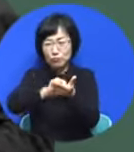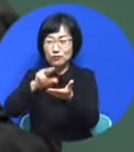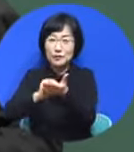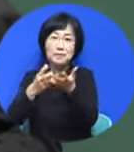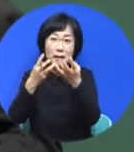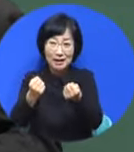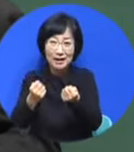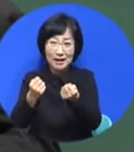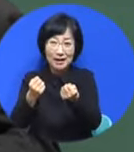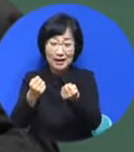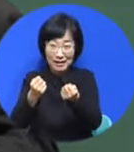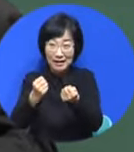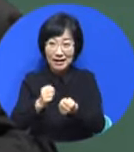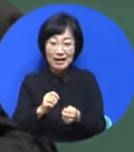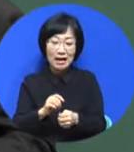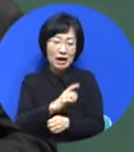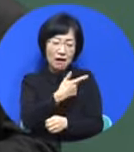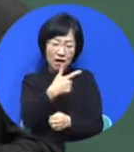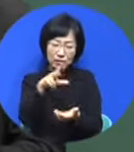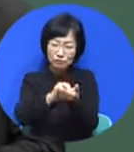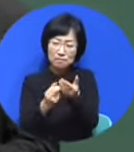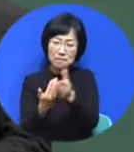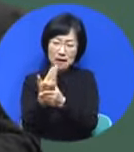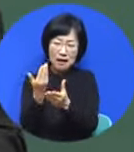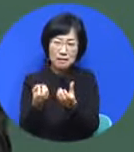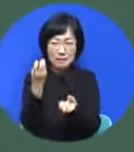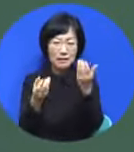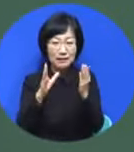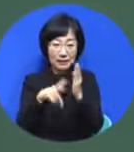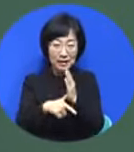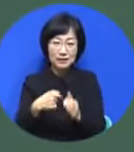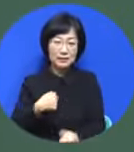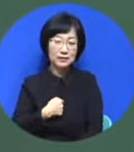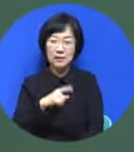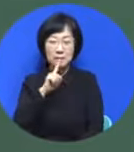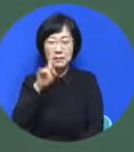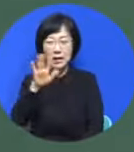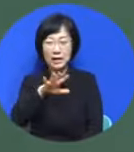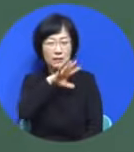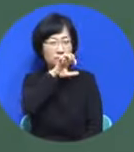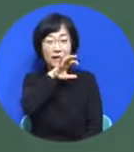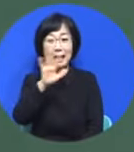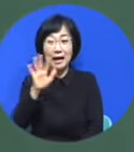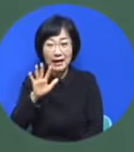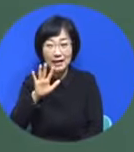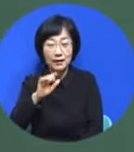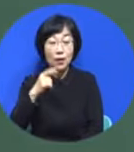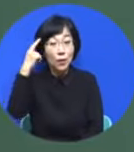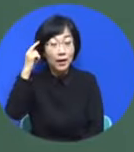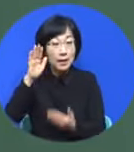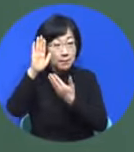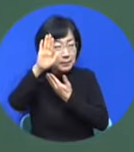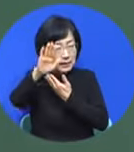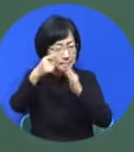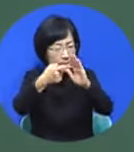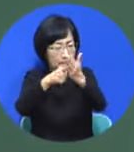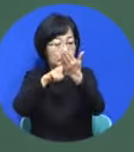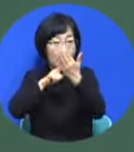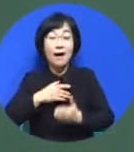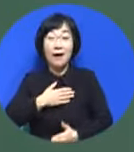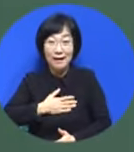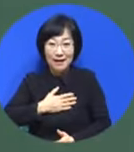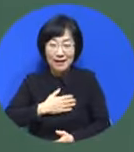대해서 얘기하지 않습니다. I don't want to say anything about that. Because I already know the future. 전도하기 위해서 원리스를